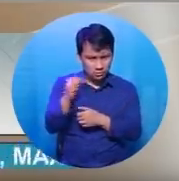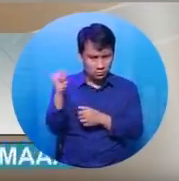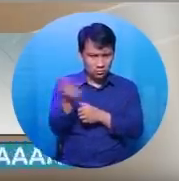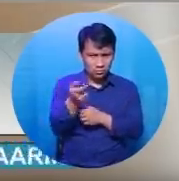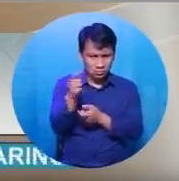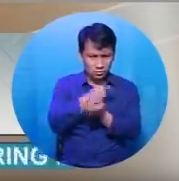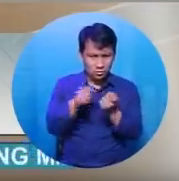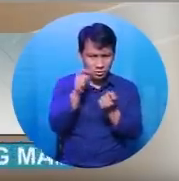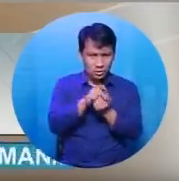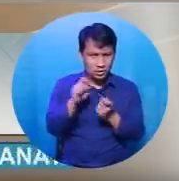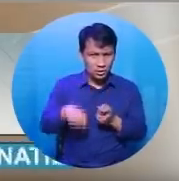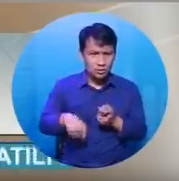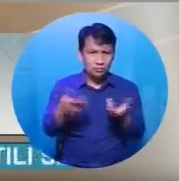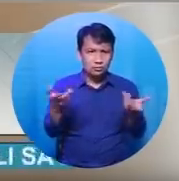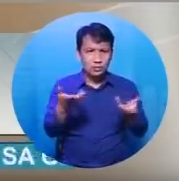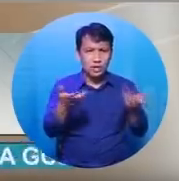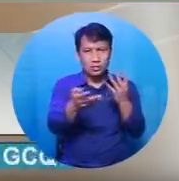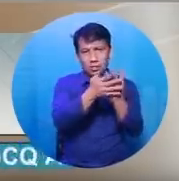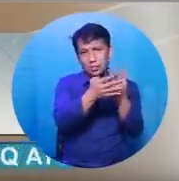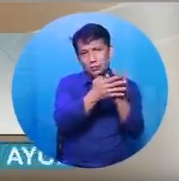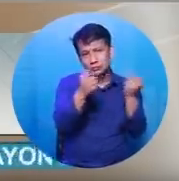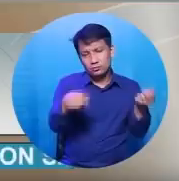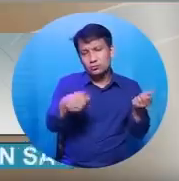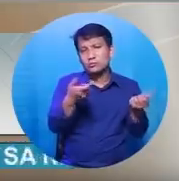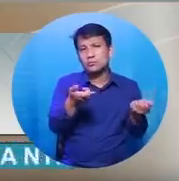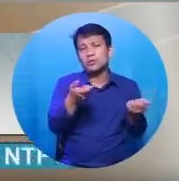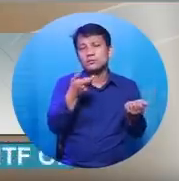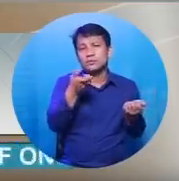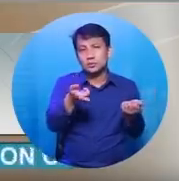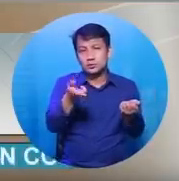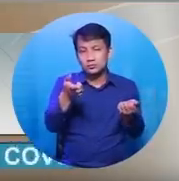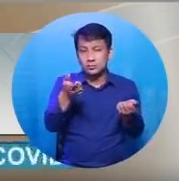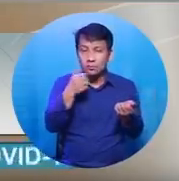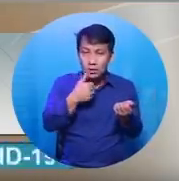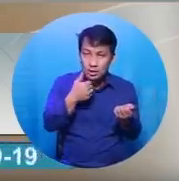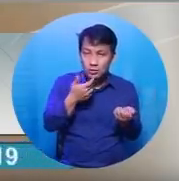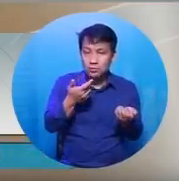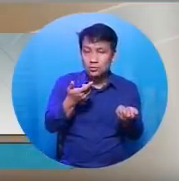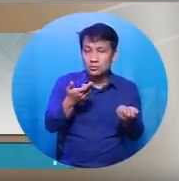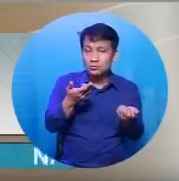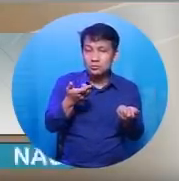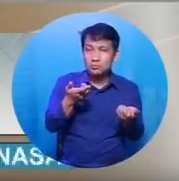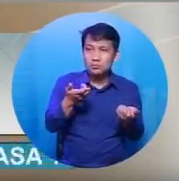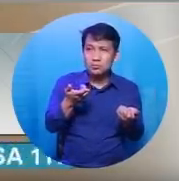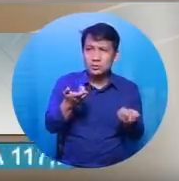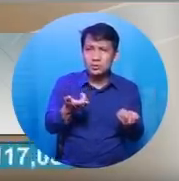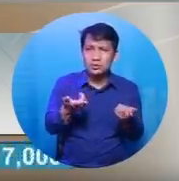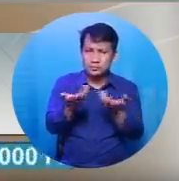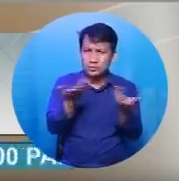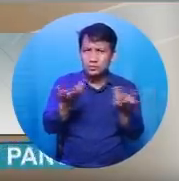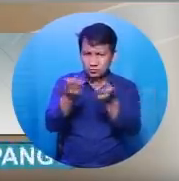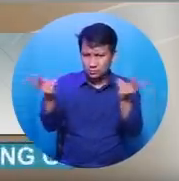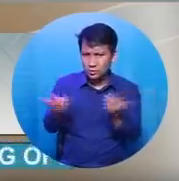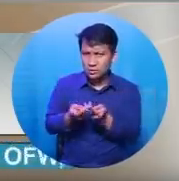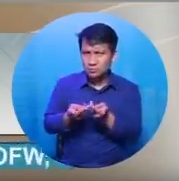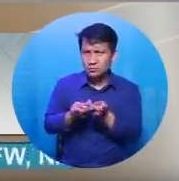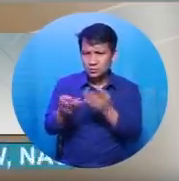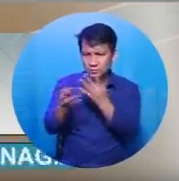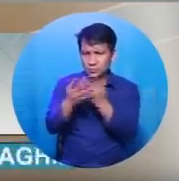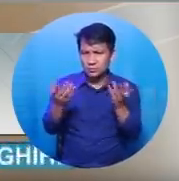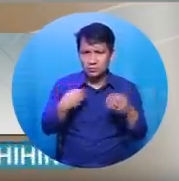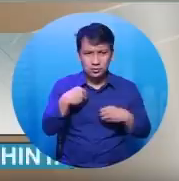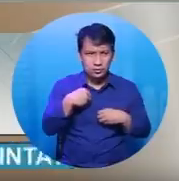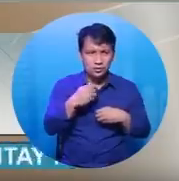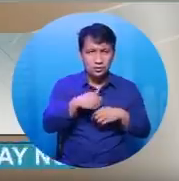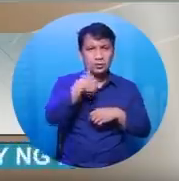yung eksaktong lokasyon po kung saan nakakulong yung ating kabayan, yung kanyang lokasyon at pong ibabato sa